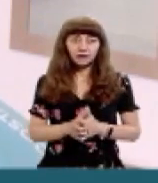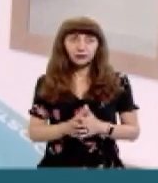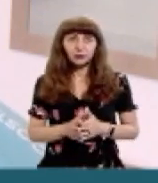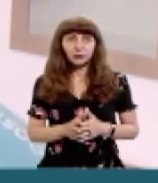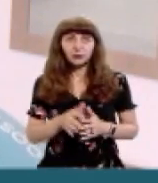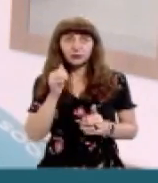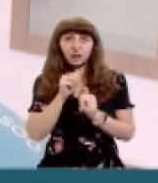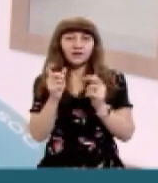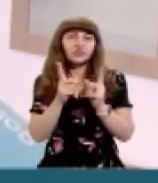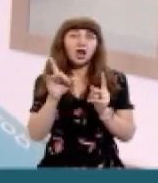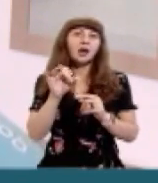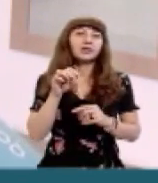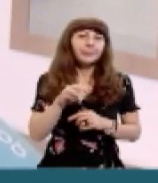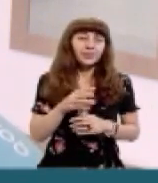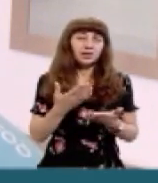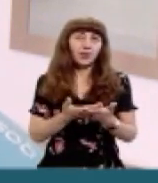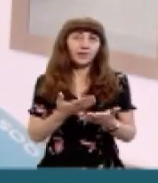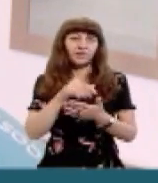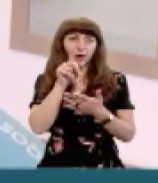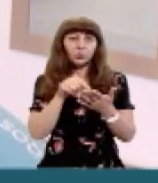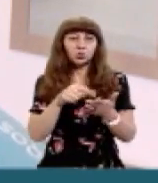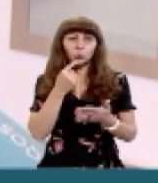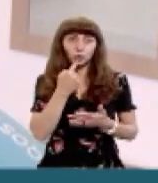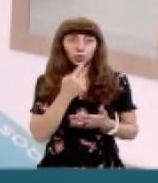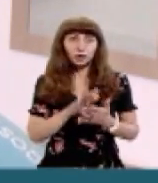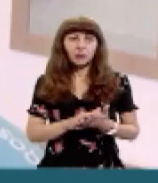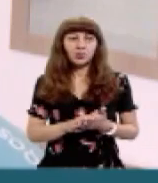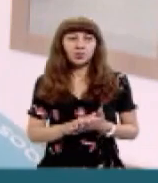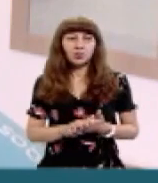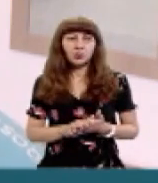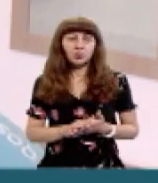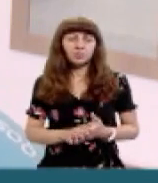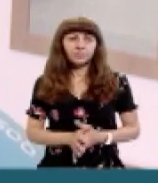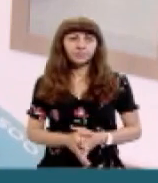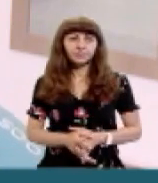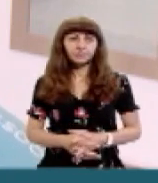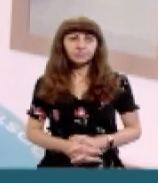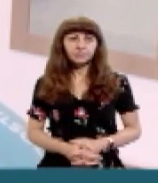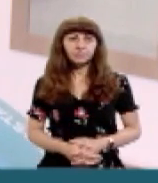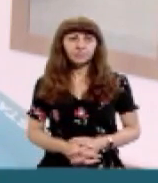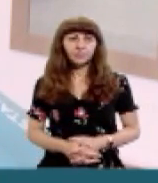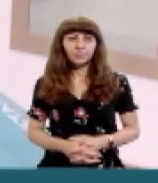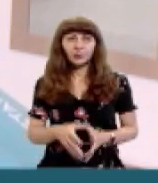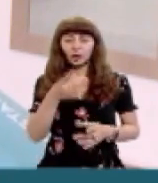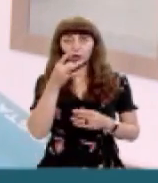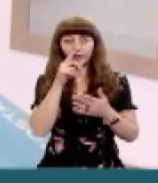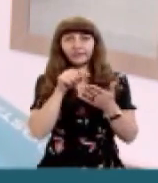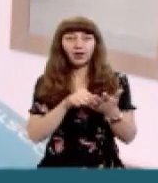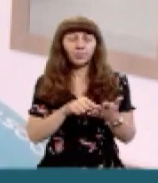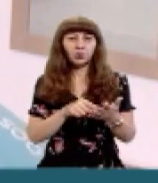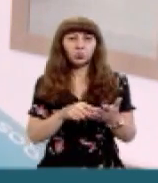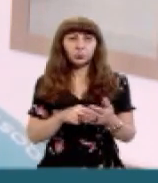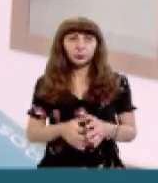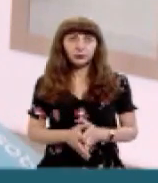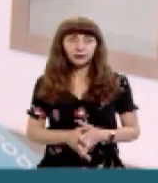нас будет прием у Акима. Там вопрос тоже сложный. Вопросы к адвокатам. Ну, буквально любые вопросы их